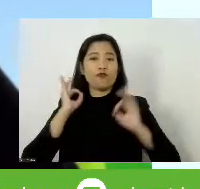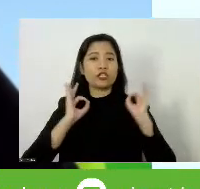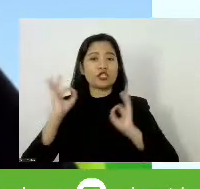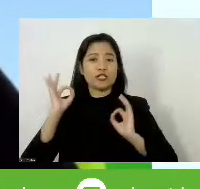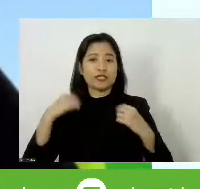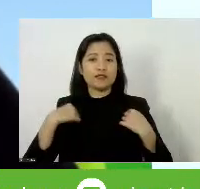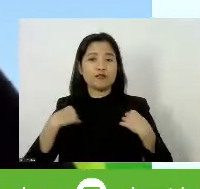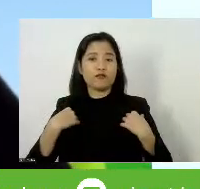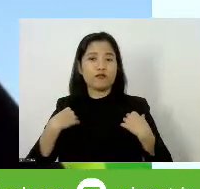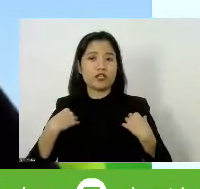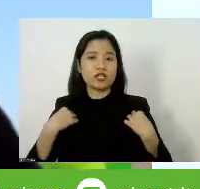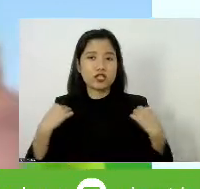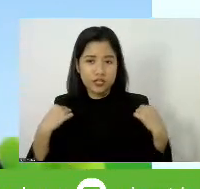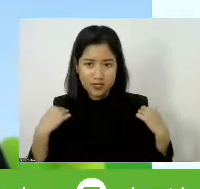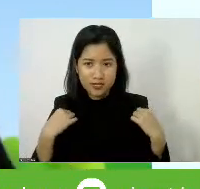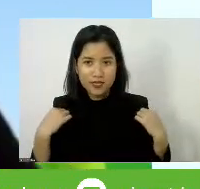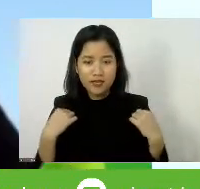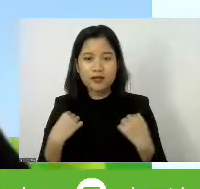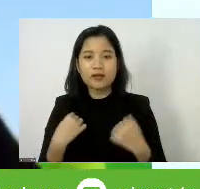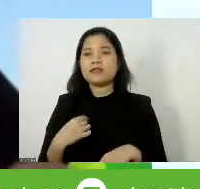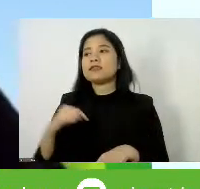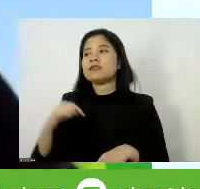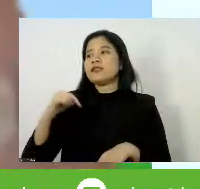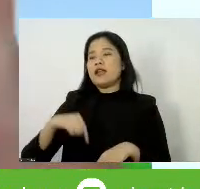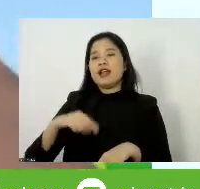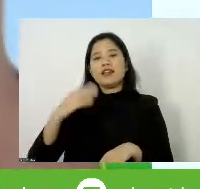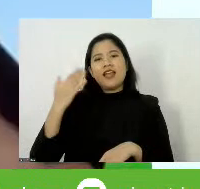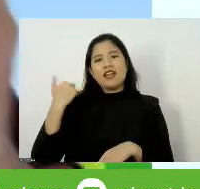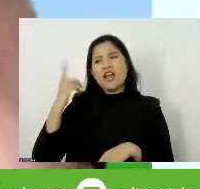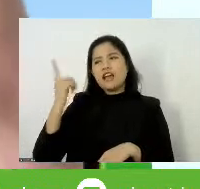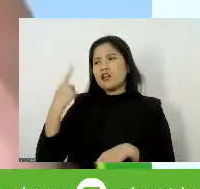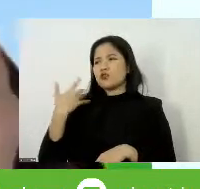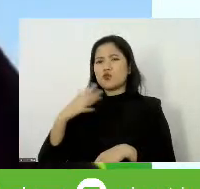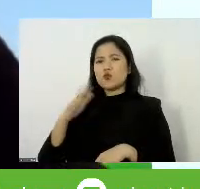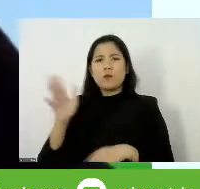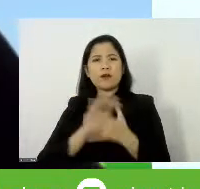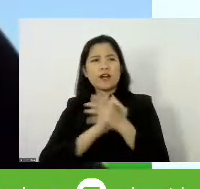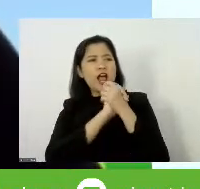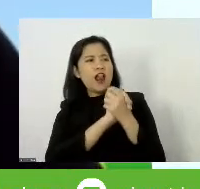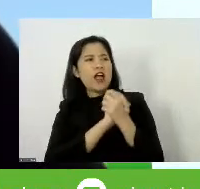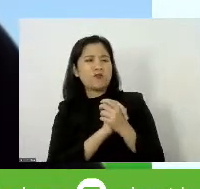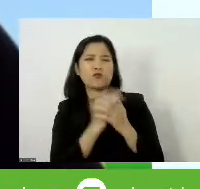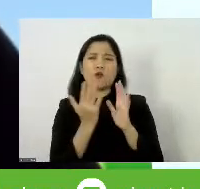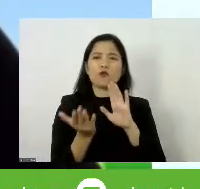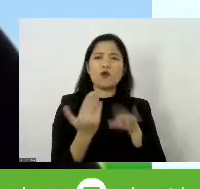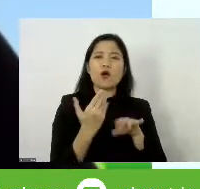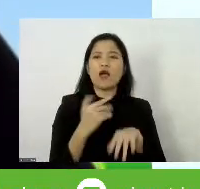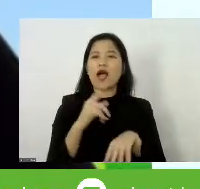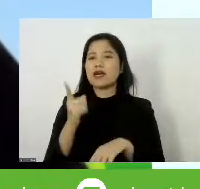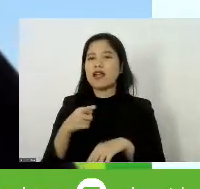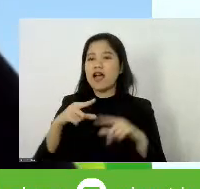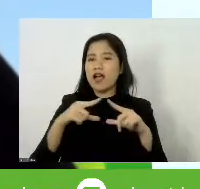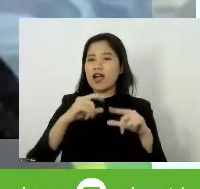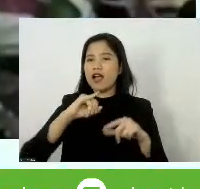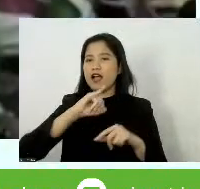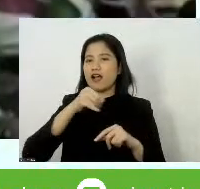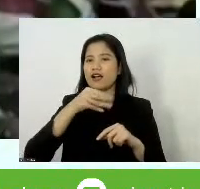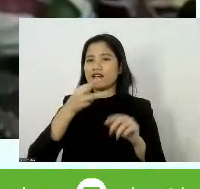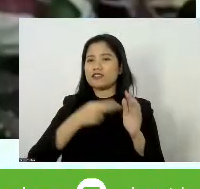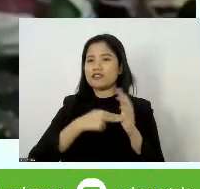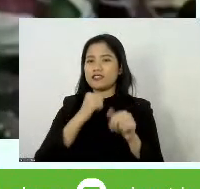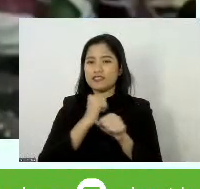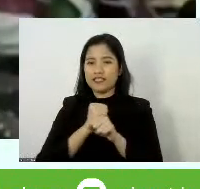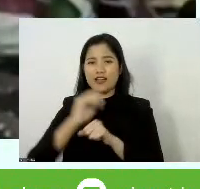ampuh fashion yang sekarang dah dari tadi udah kita bolak-balik perkenalkan gitu ya Ini dia ada Mbak Ajeng Halo Mbak Ajeng apa